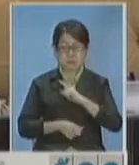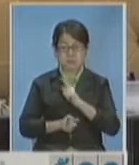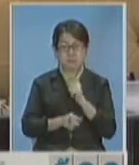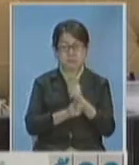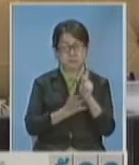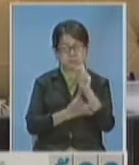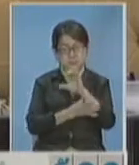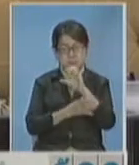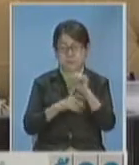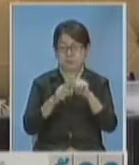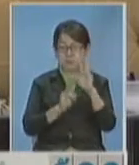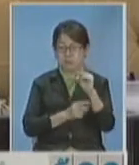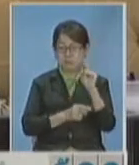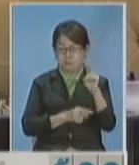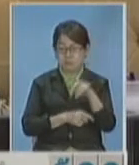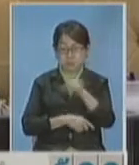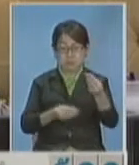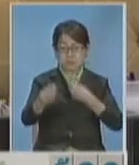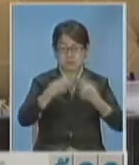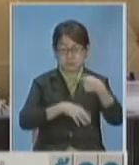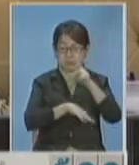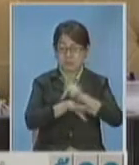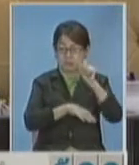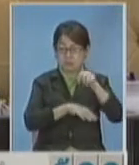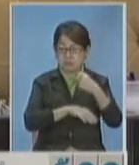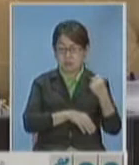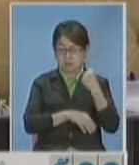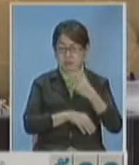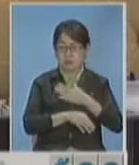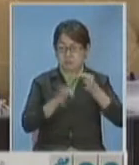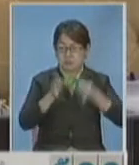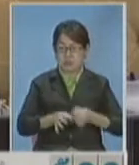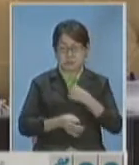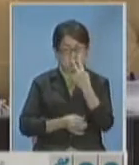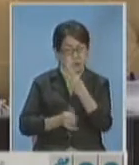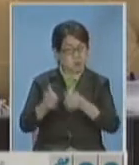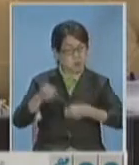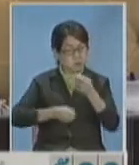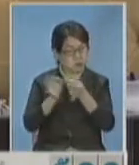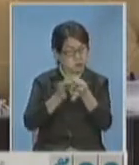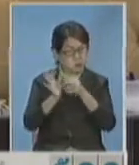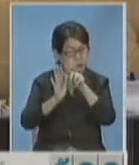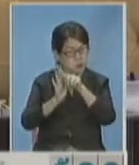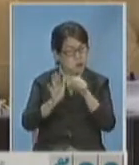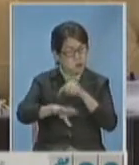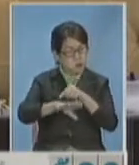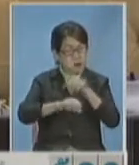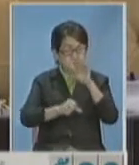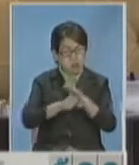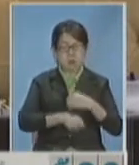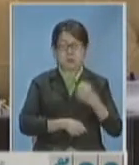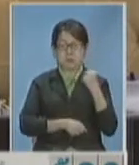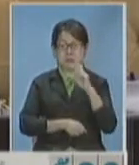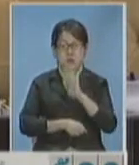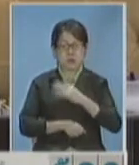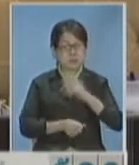62ท่านทั้งหลายให้อำนาจผมไว้ถ้าเห็นว่าอภิปรายพอสมควรผมก็สามารถมีอำนาจให้หยุดการอภิ